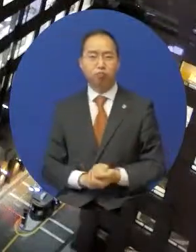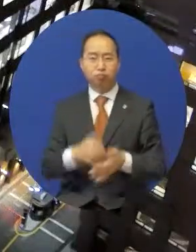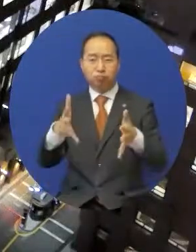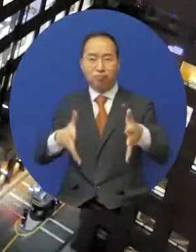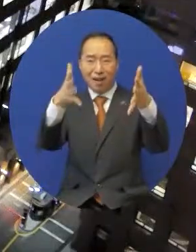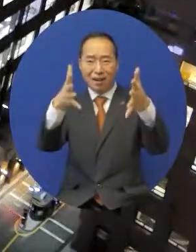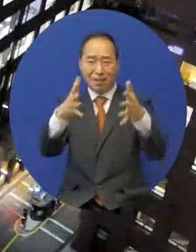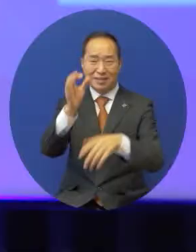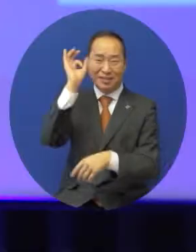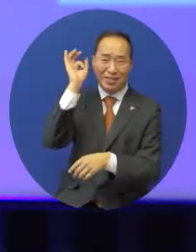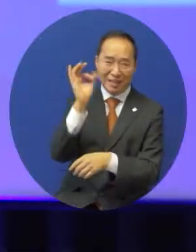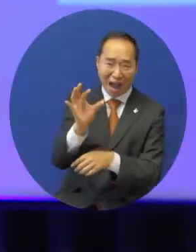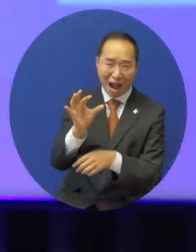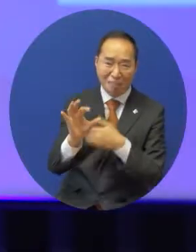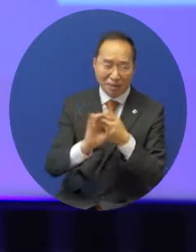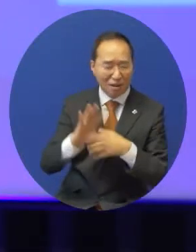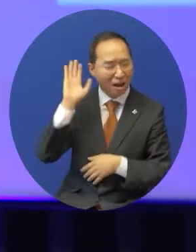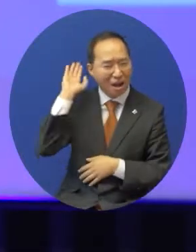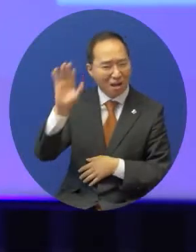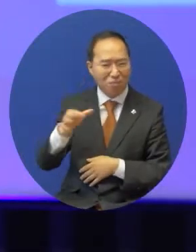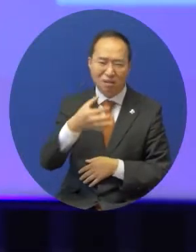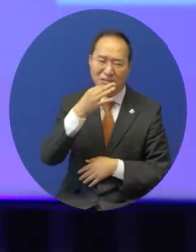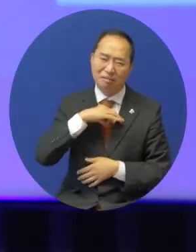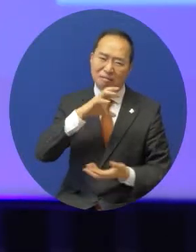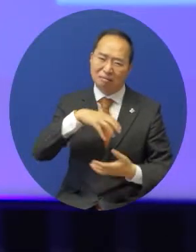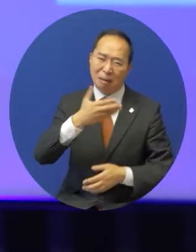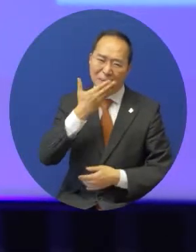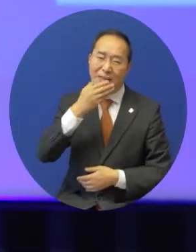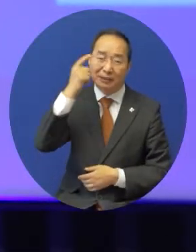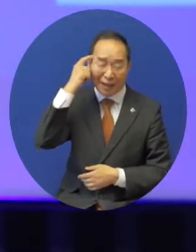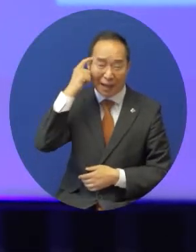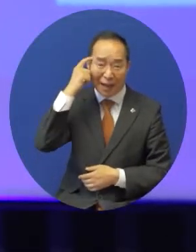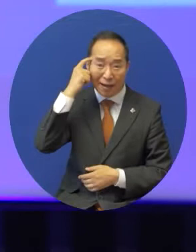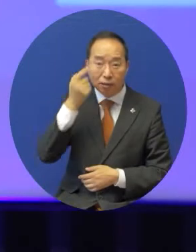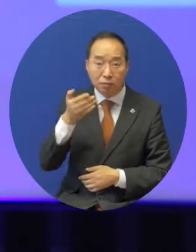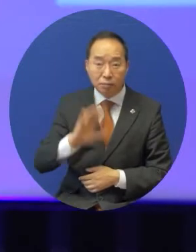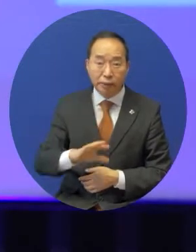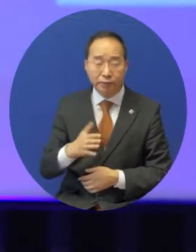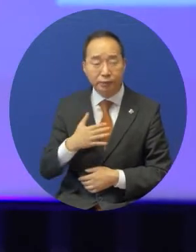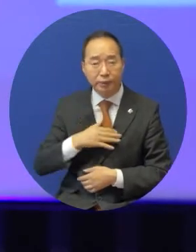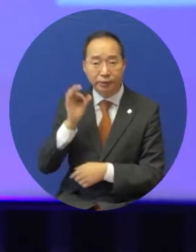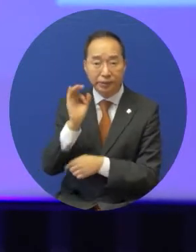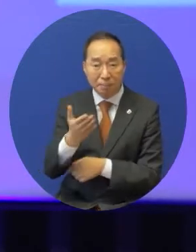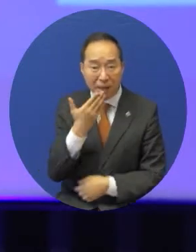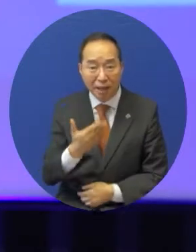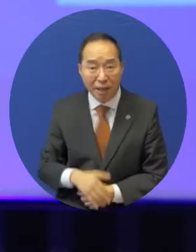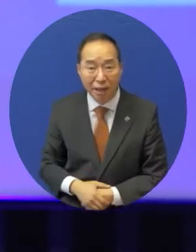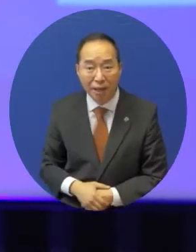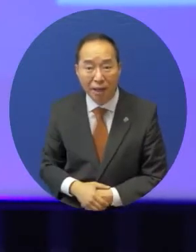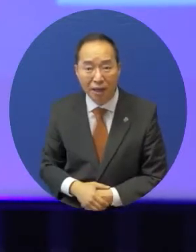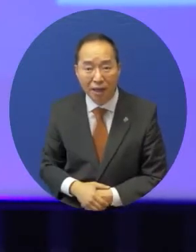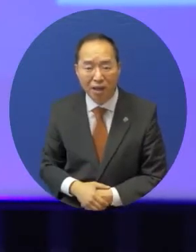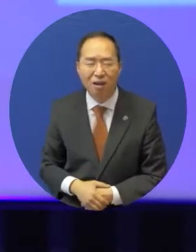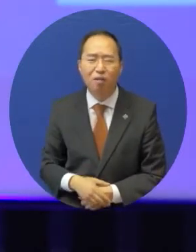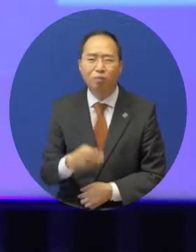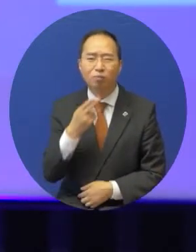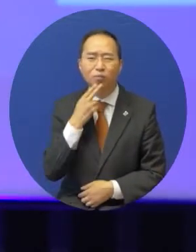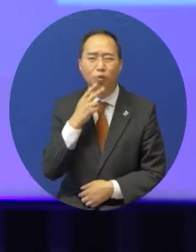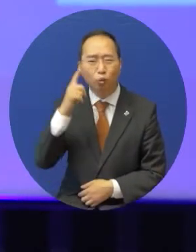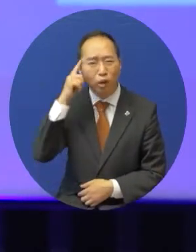저는 그 빌딩을 타면 틀림없이 돈을 벌 수 있겠다 생각을 하지만 제가 살 수